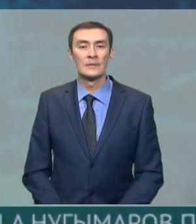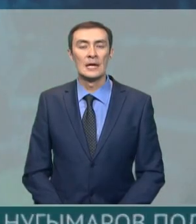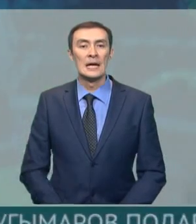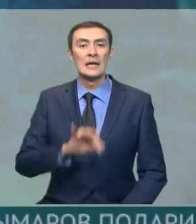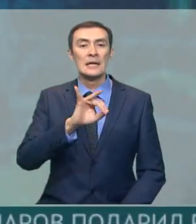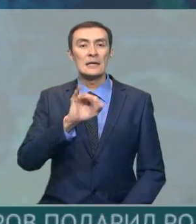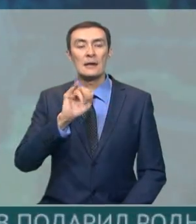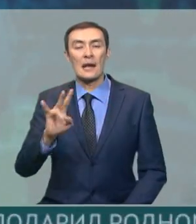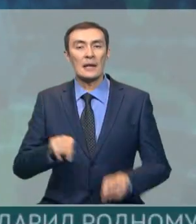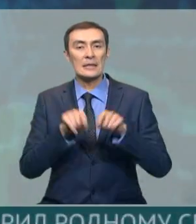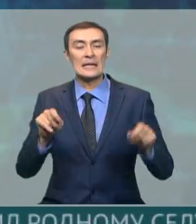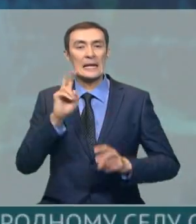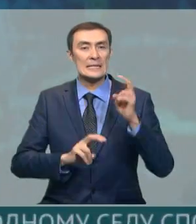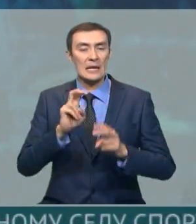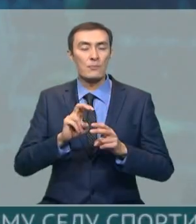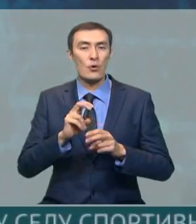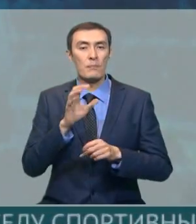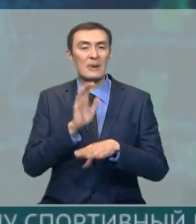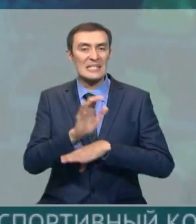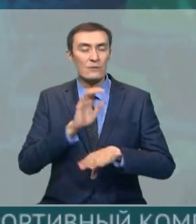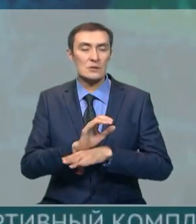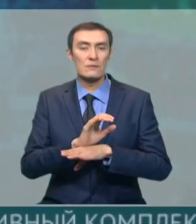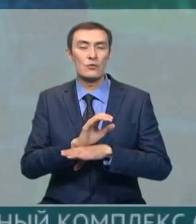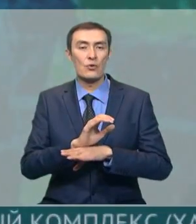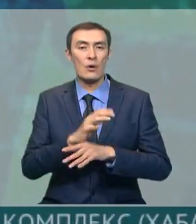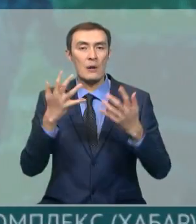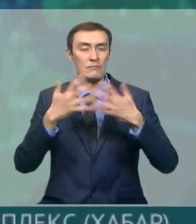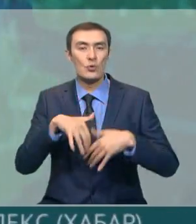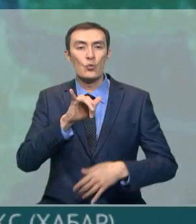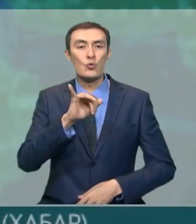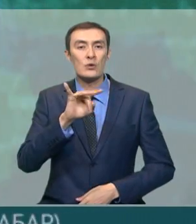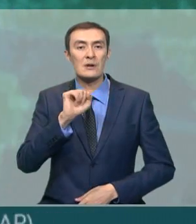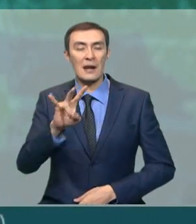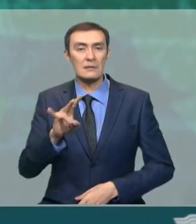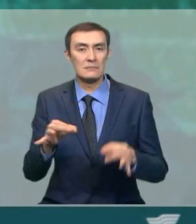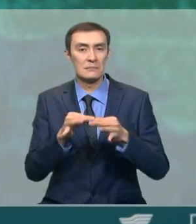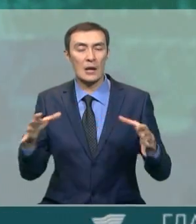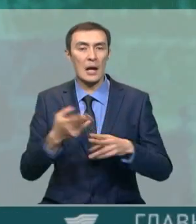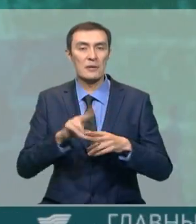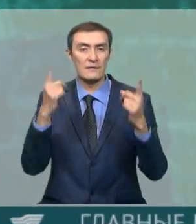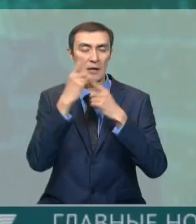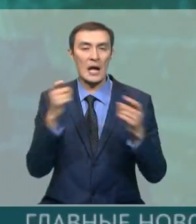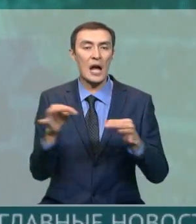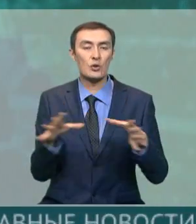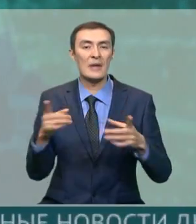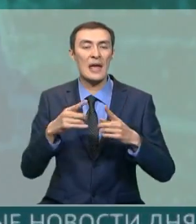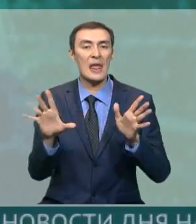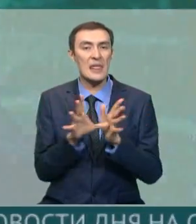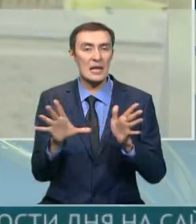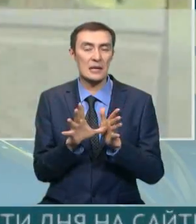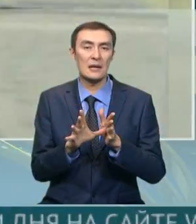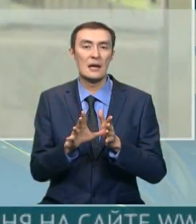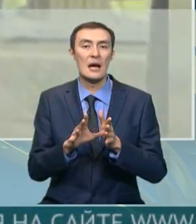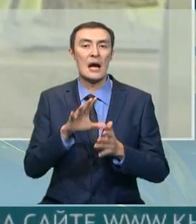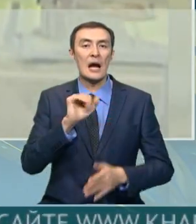В Иране открыли цех по производству центрифуг для обогащения урана. Об этом заявил глава организации по атомной энергии страны Али